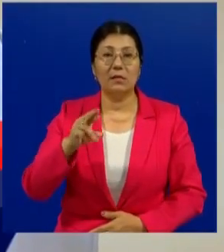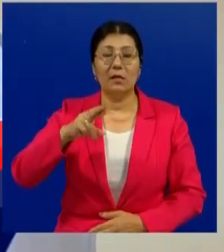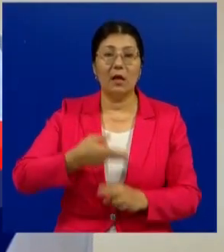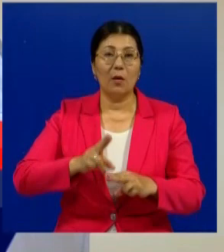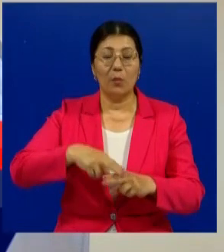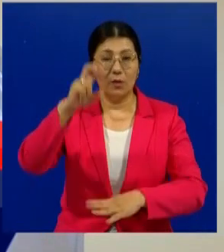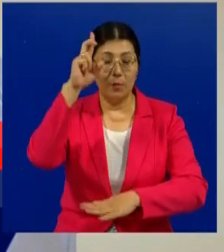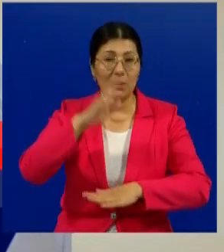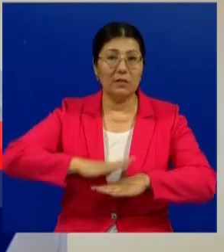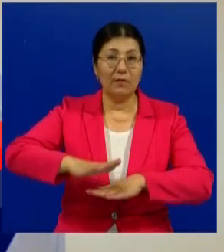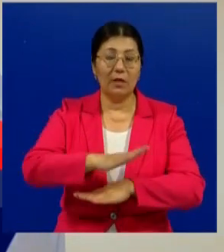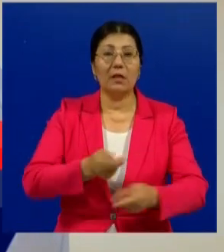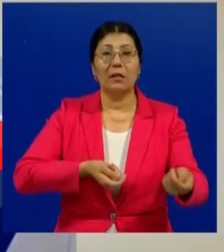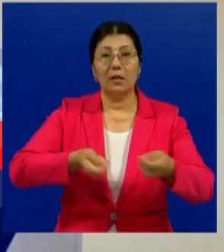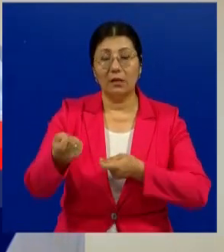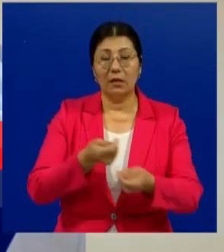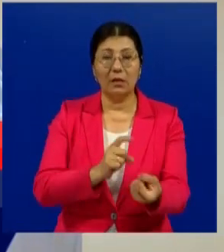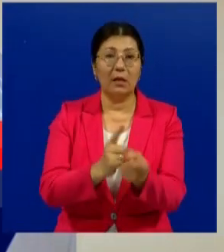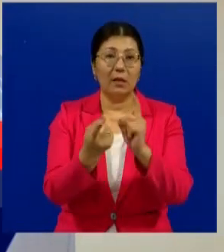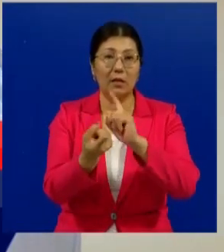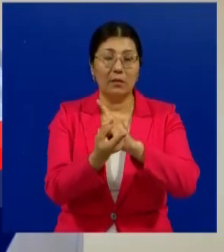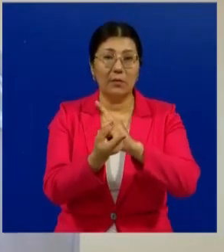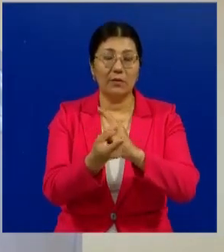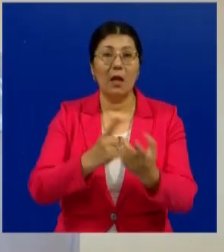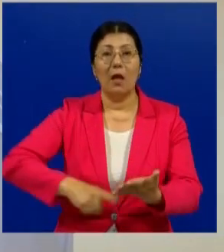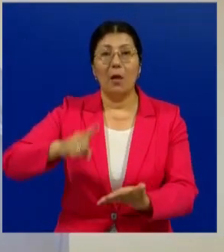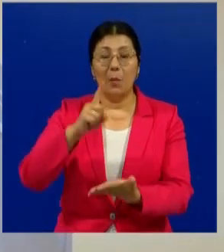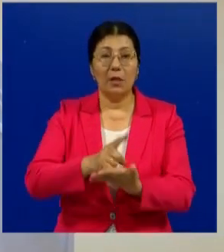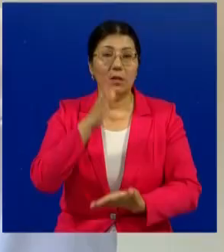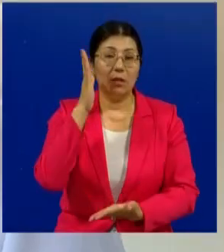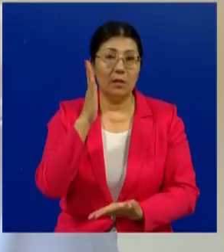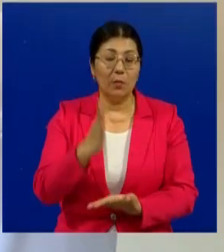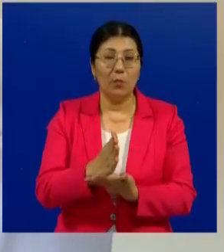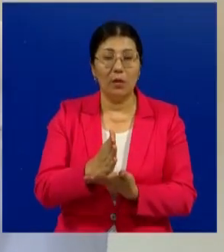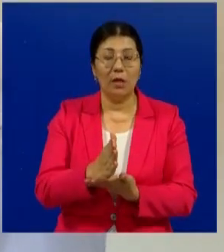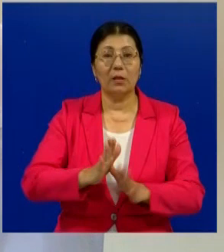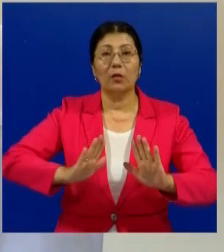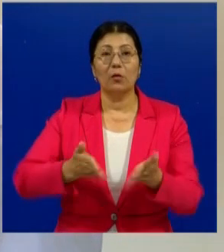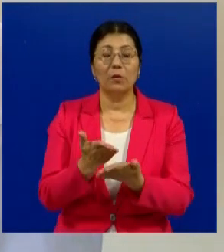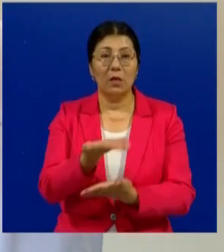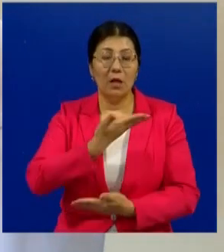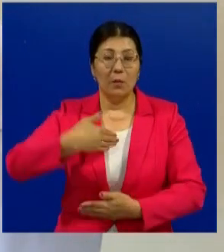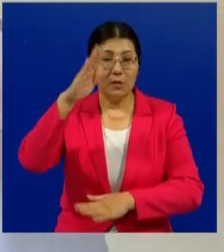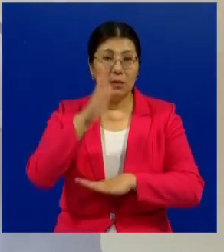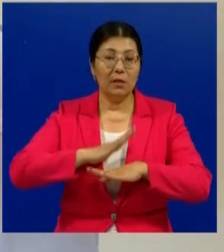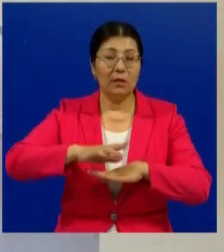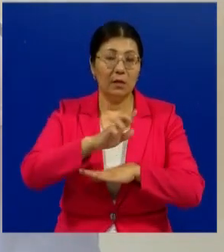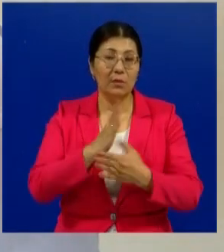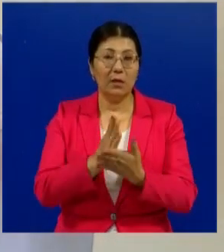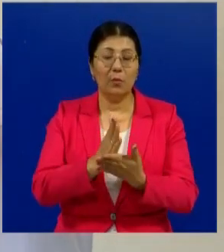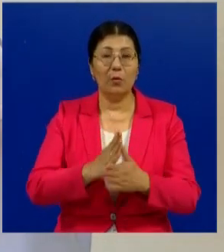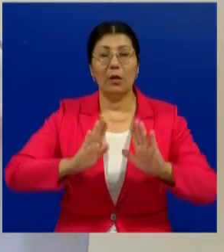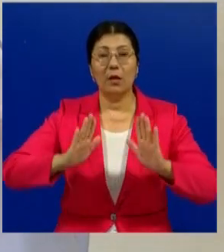мемлекеттің басындағы үкімет ауысқанда ол міндетті түрде болатын зат. Біздің елімізде болған сол қайғылы